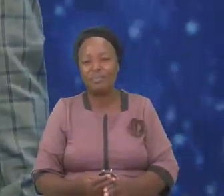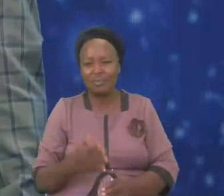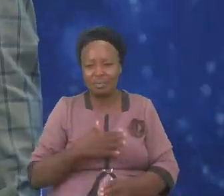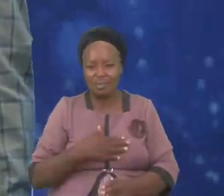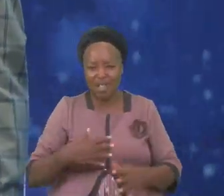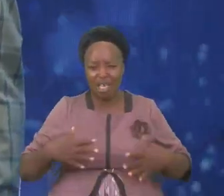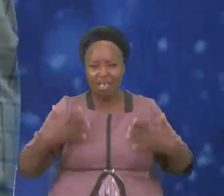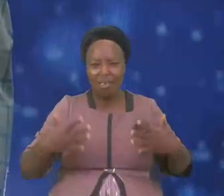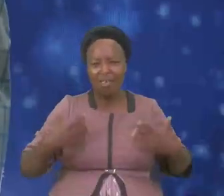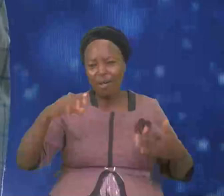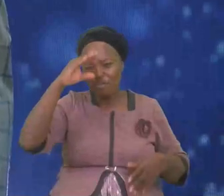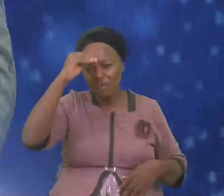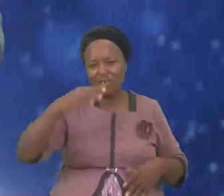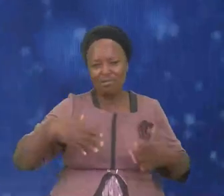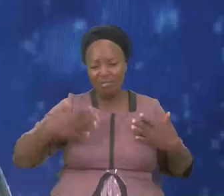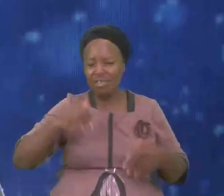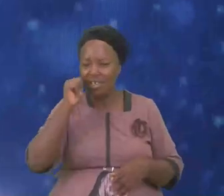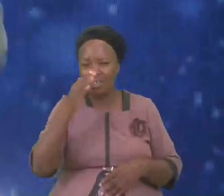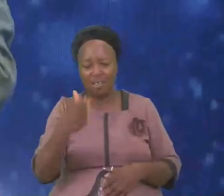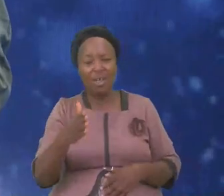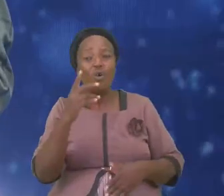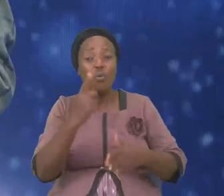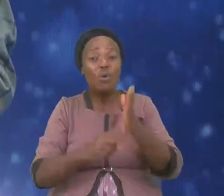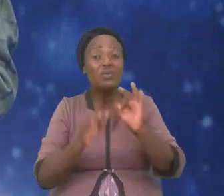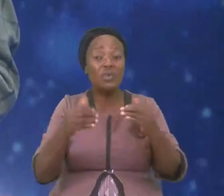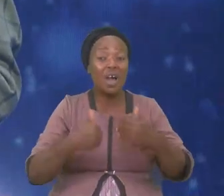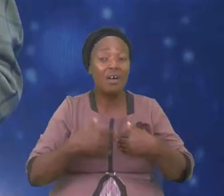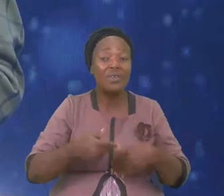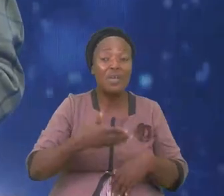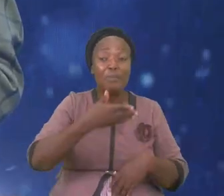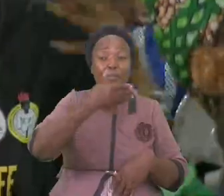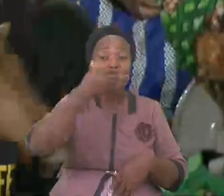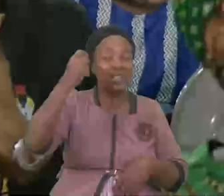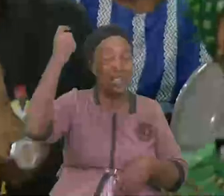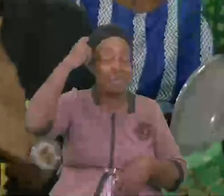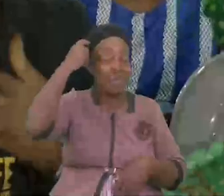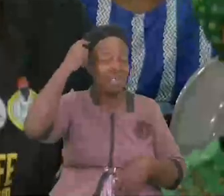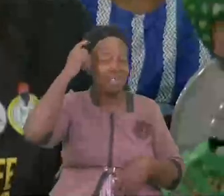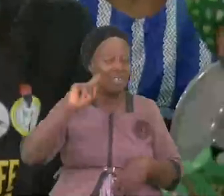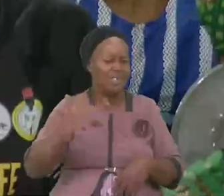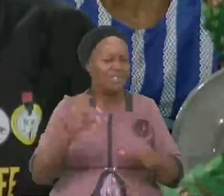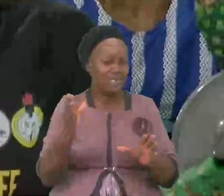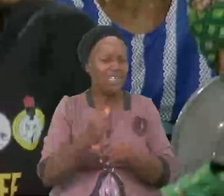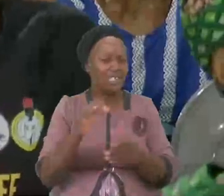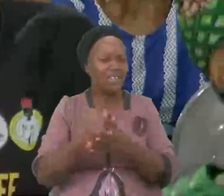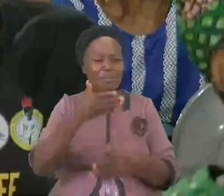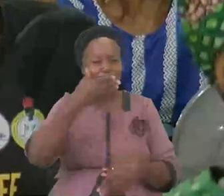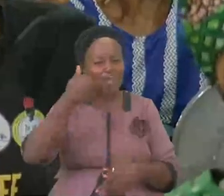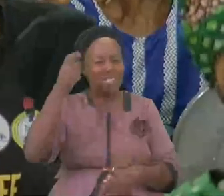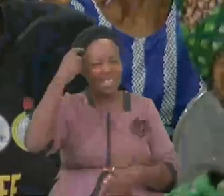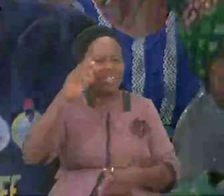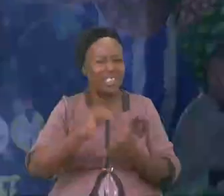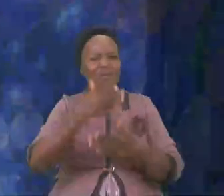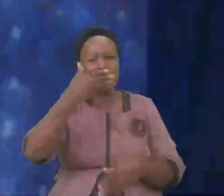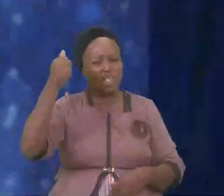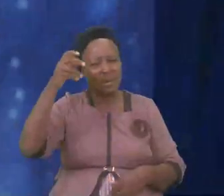Mon jeune garçon, ma jeune fille là-bas. Et si tu avais un meilleur cerveau, où seras-tu? Un meilleur cerveau vient pour